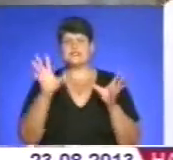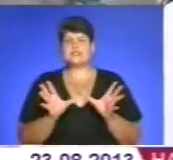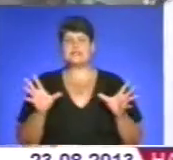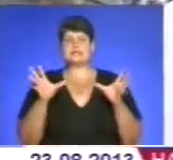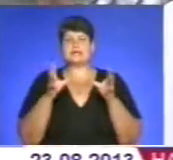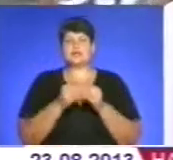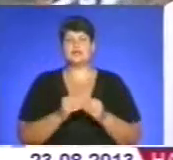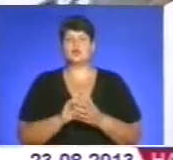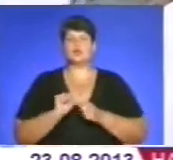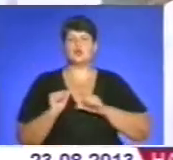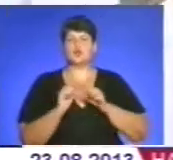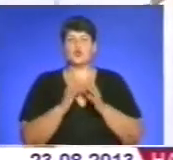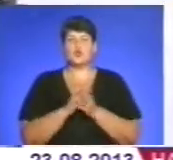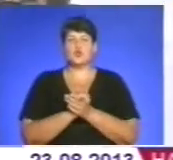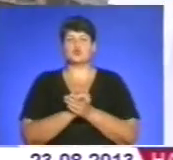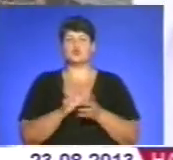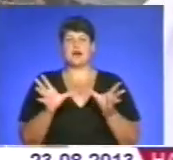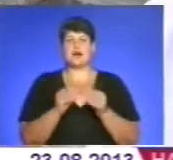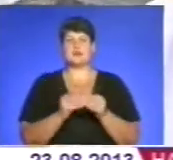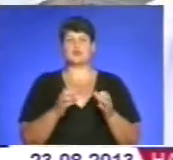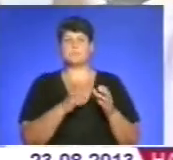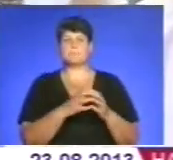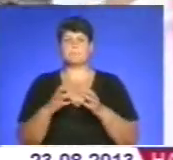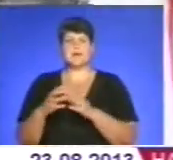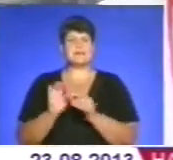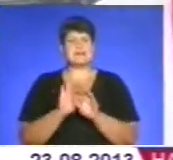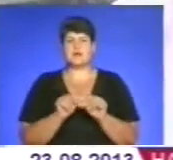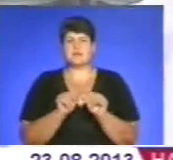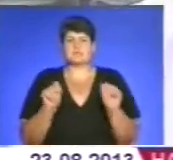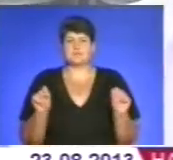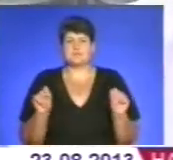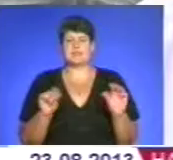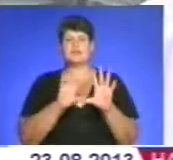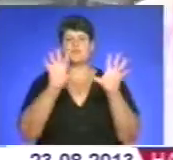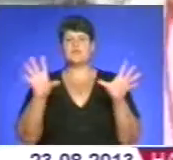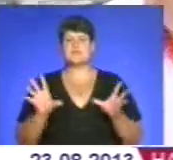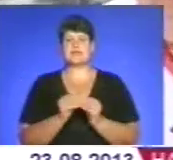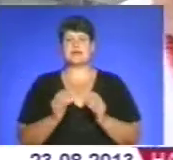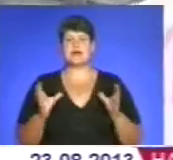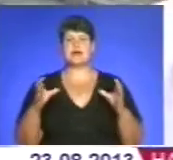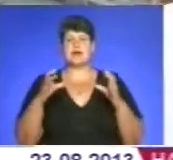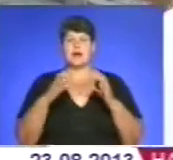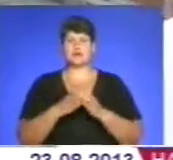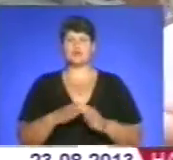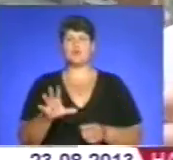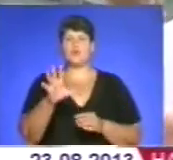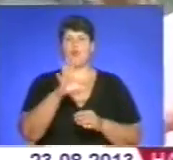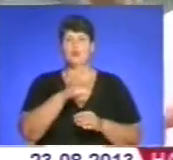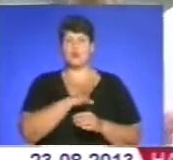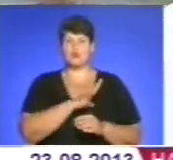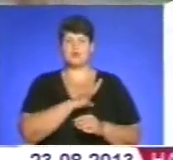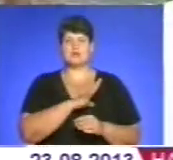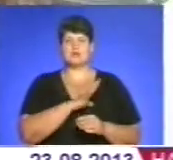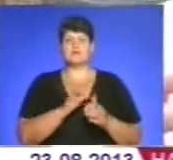всі дружно разом йшли, всі партії, щоб не розділялися, щоб ми всі разом були і всі були